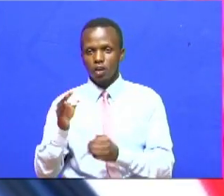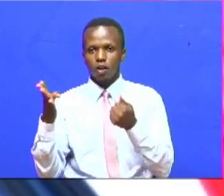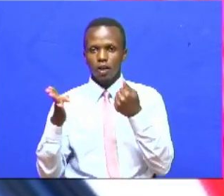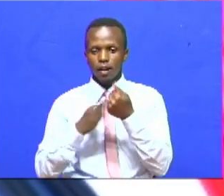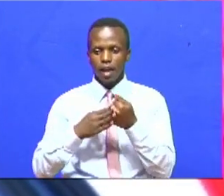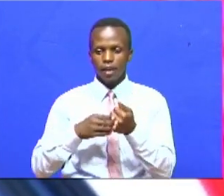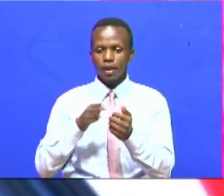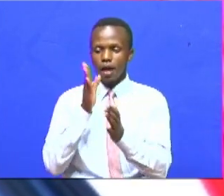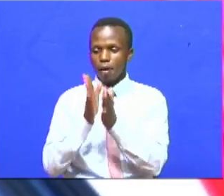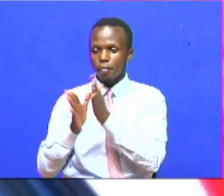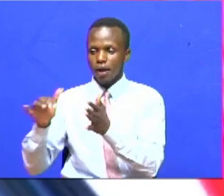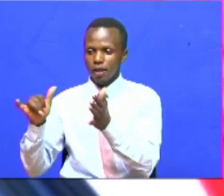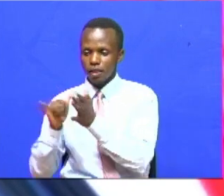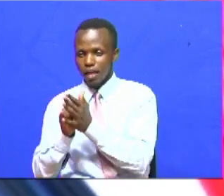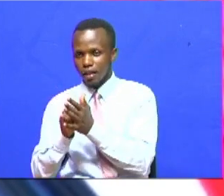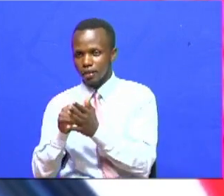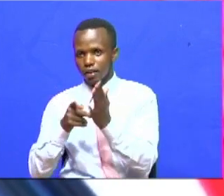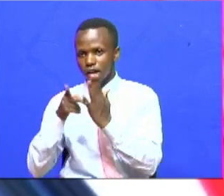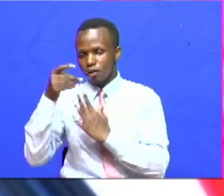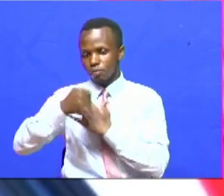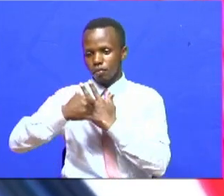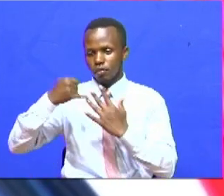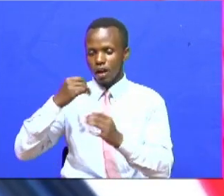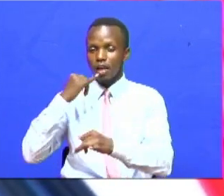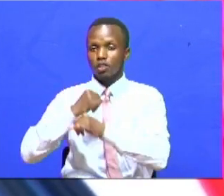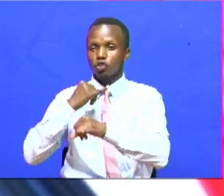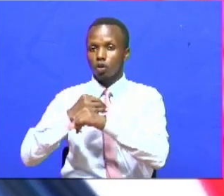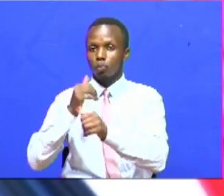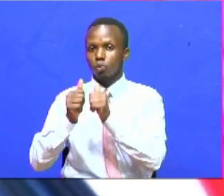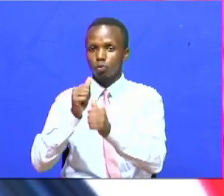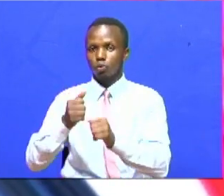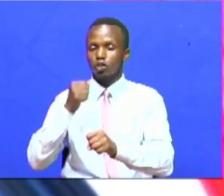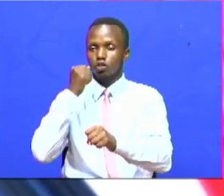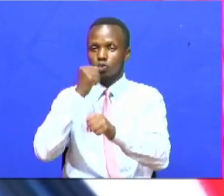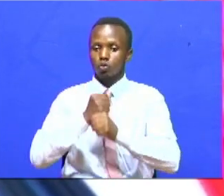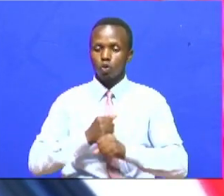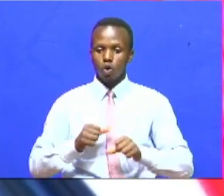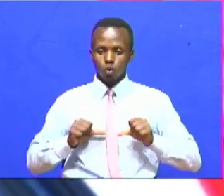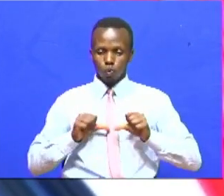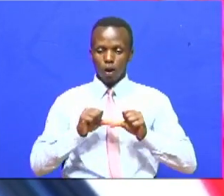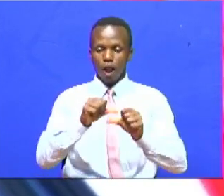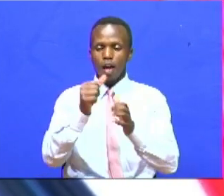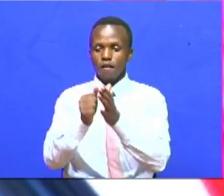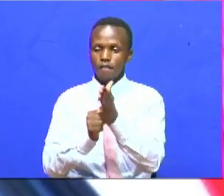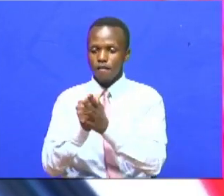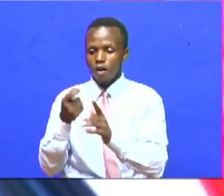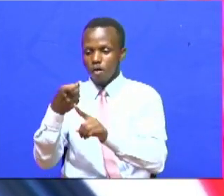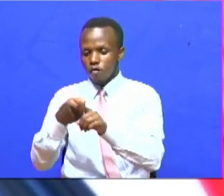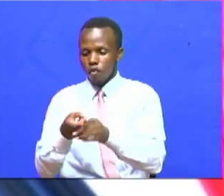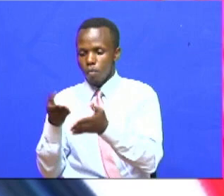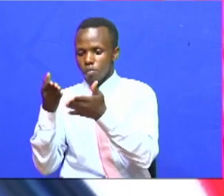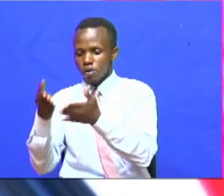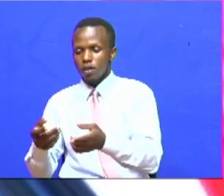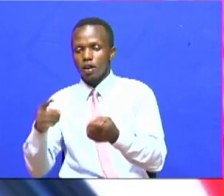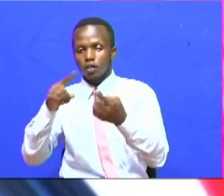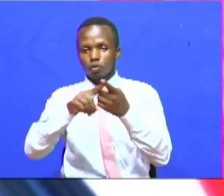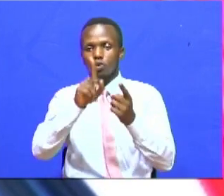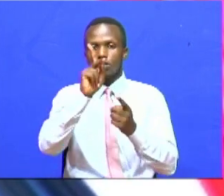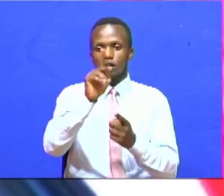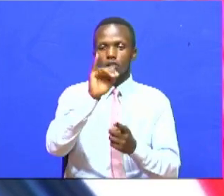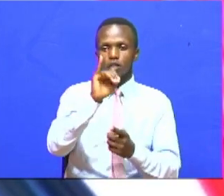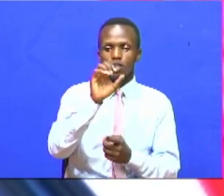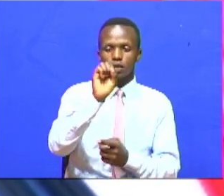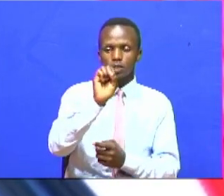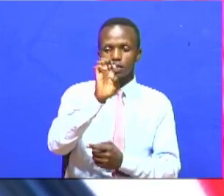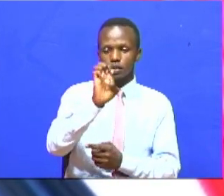kazi. Na kati ya mambo tutafanya ni kusongesha hii reli kutoka hapa iende mpaka Kiserian. Na itoke